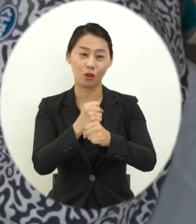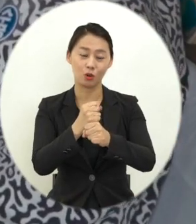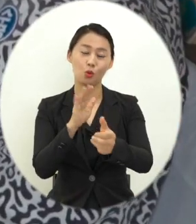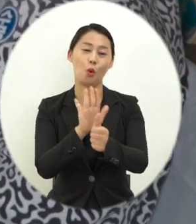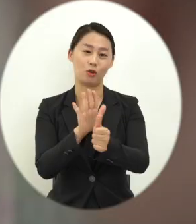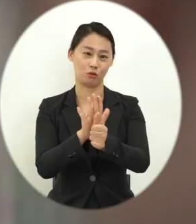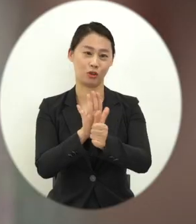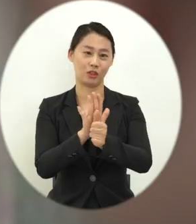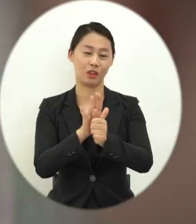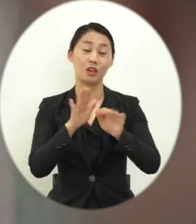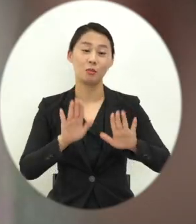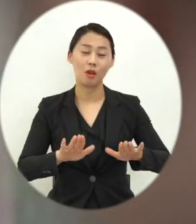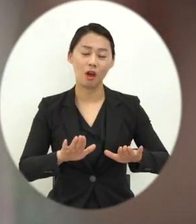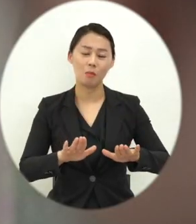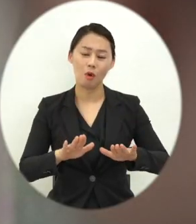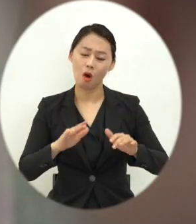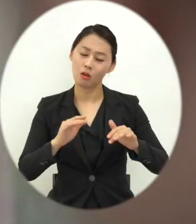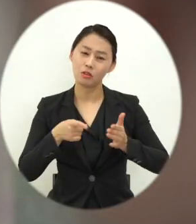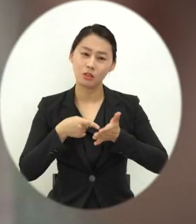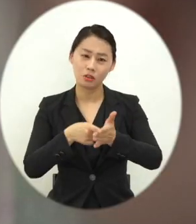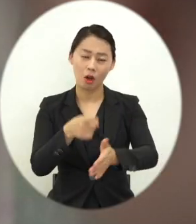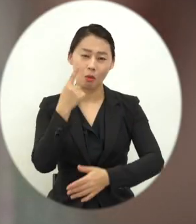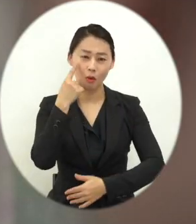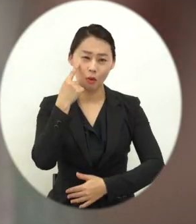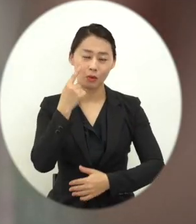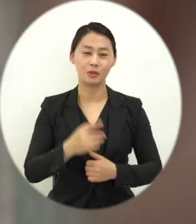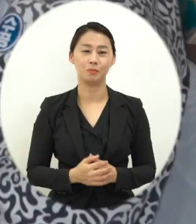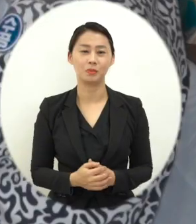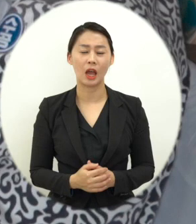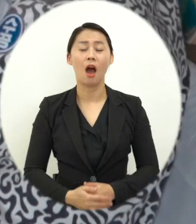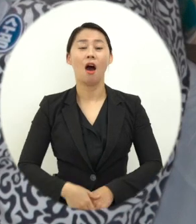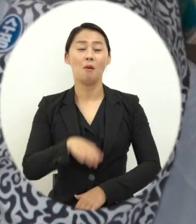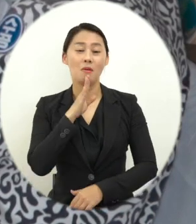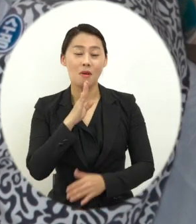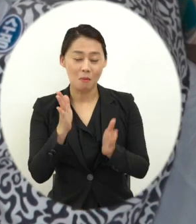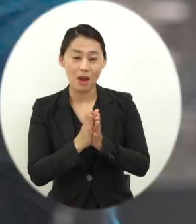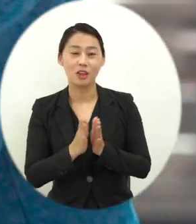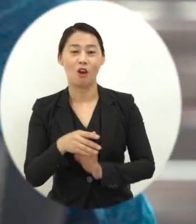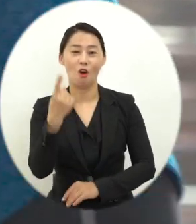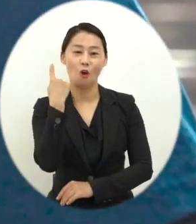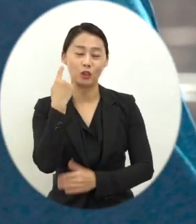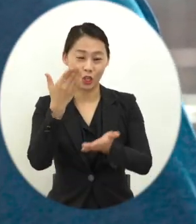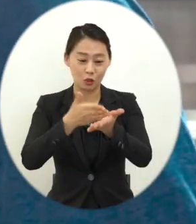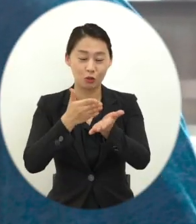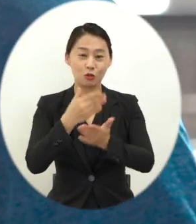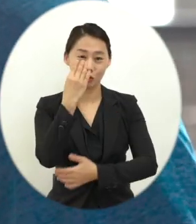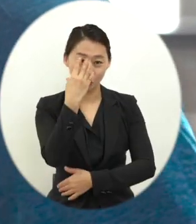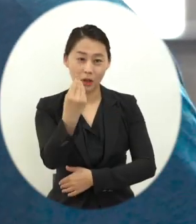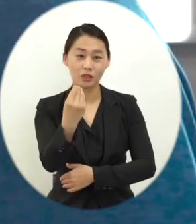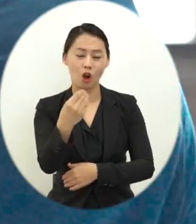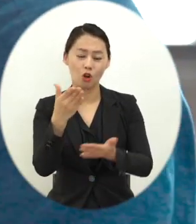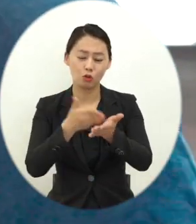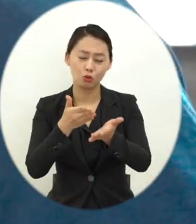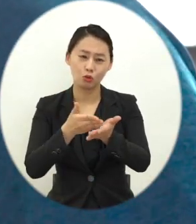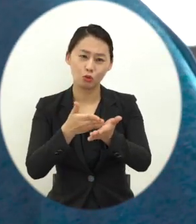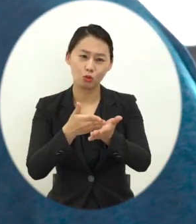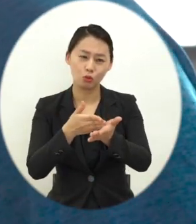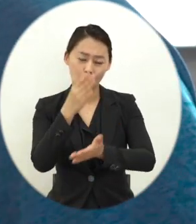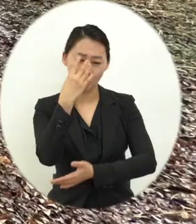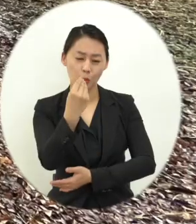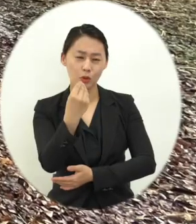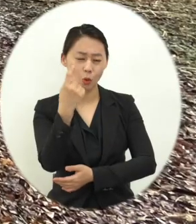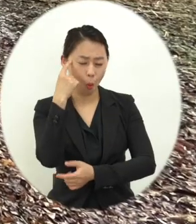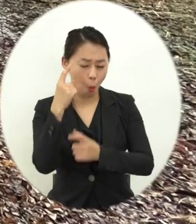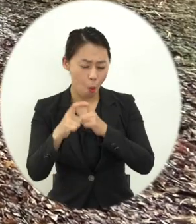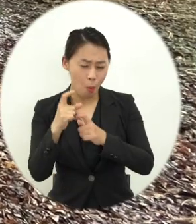그래서 이참에 우리 마을도 한번 신청을 하면 어떨까 싶어서. 아따 이장님, 저도 어저께 그 뉴스 봤단게요. 그 뉴스 보면서 생각해본